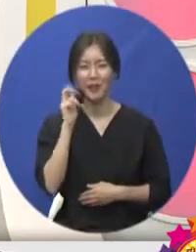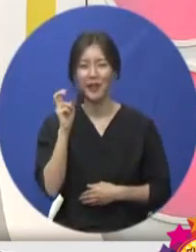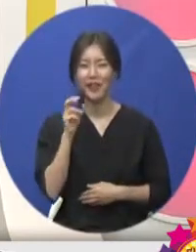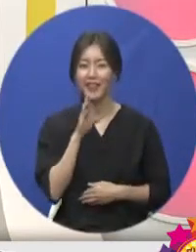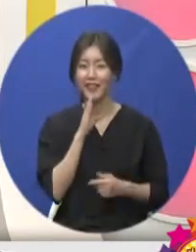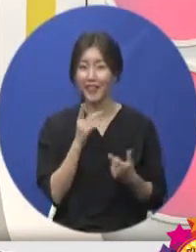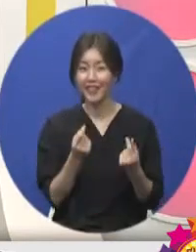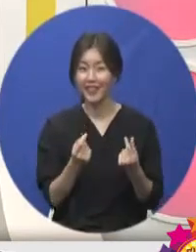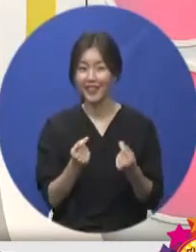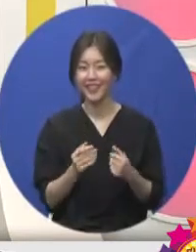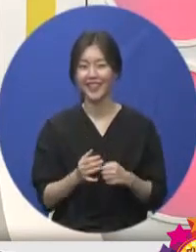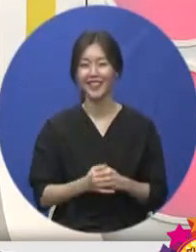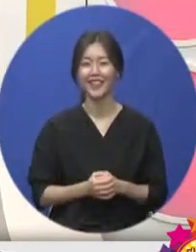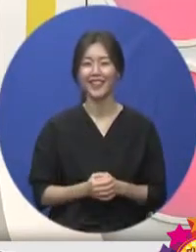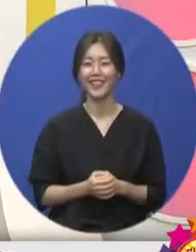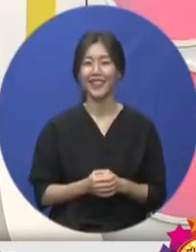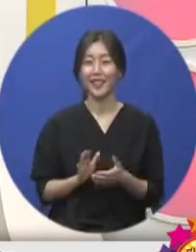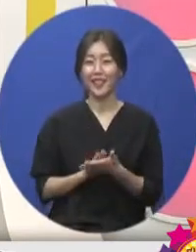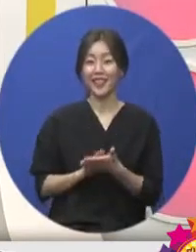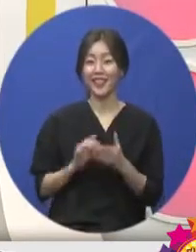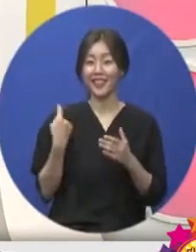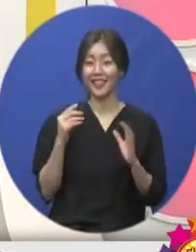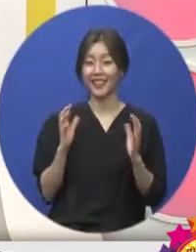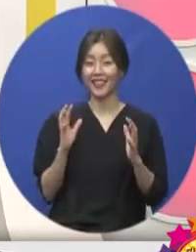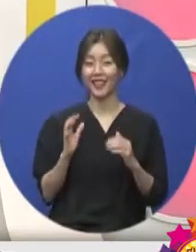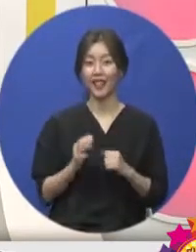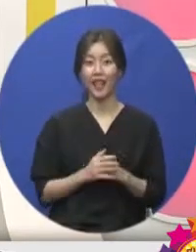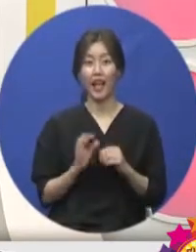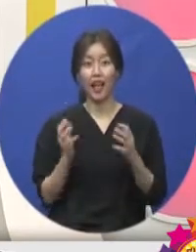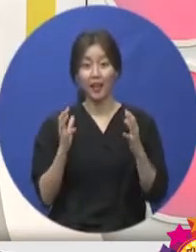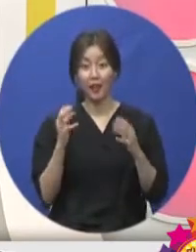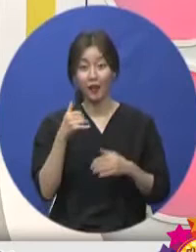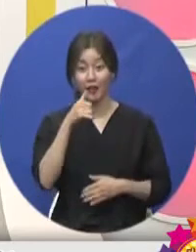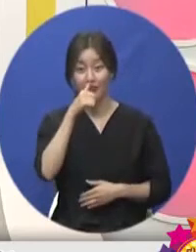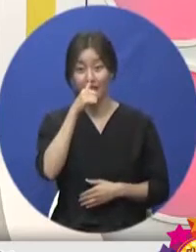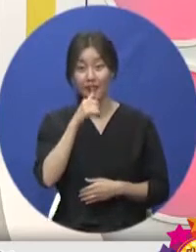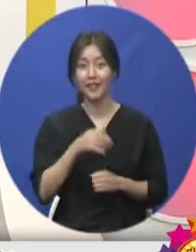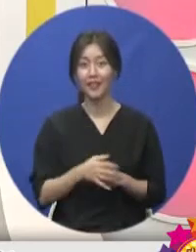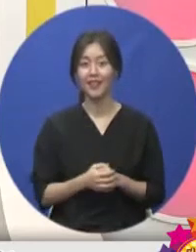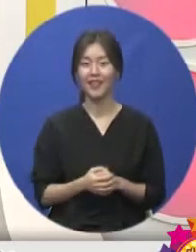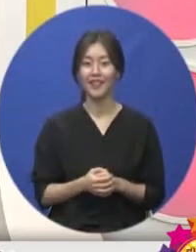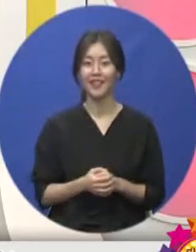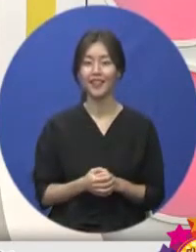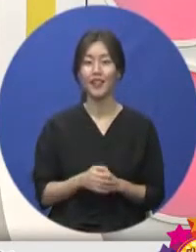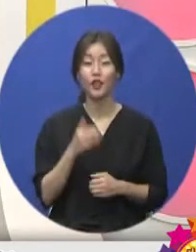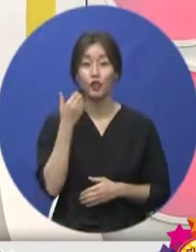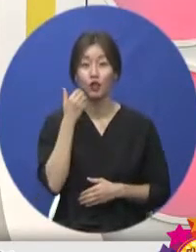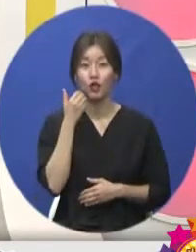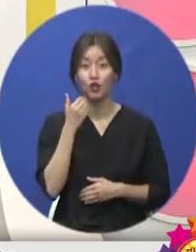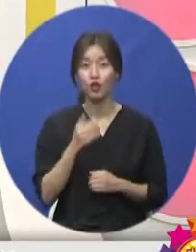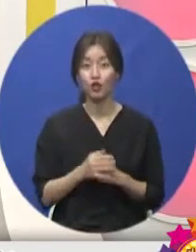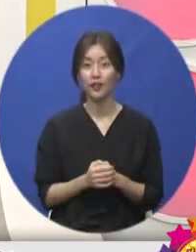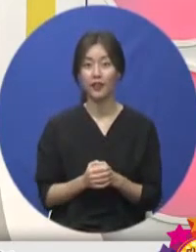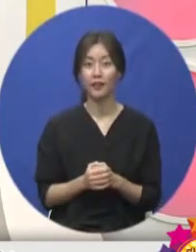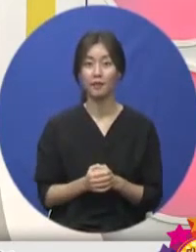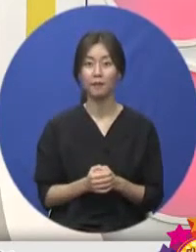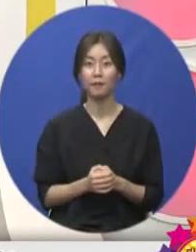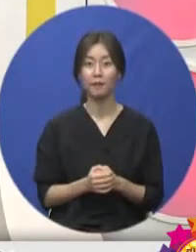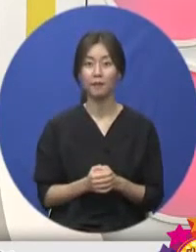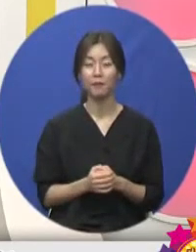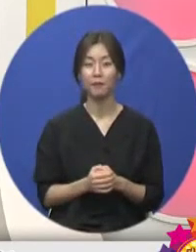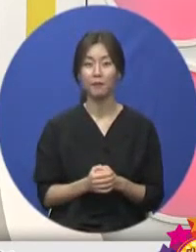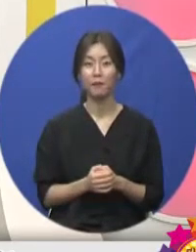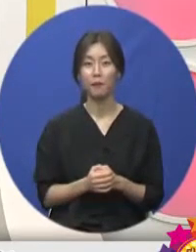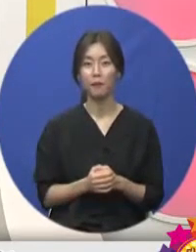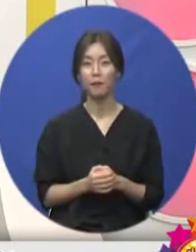그죠, 어머니. 예. 응원하시는 분도 계세요? 네. 누구?